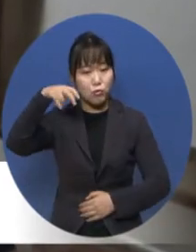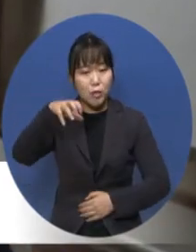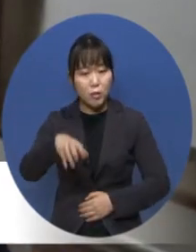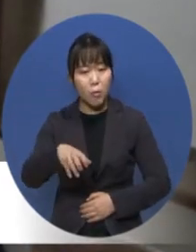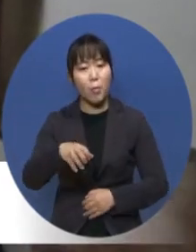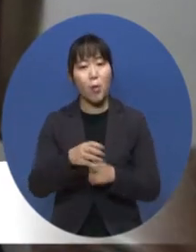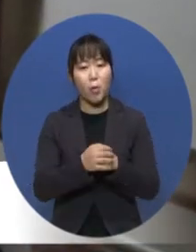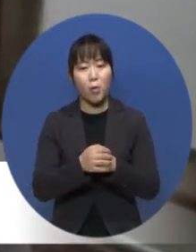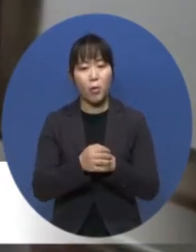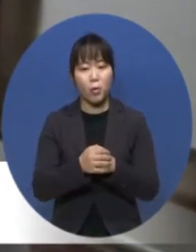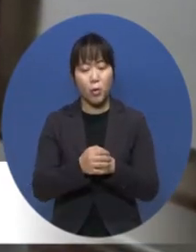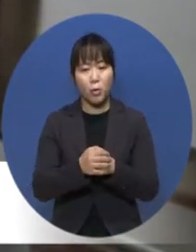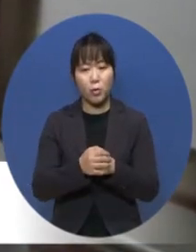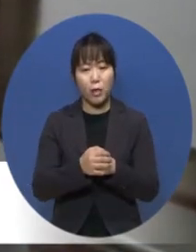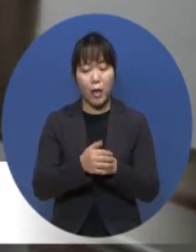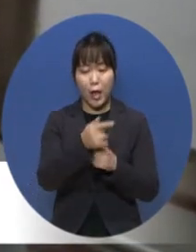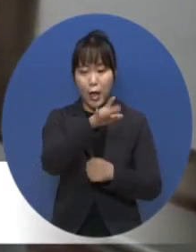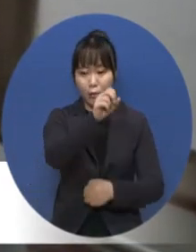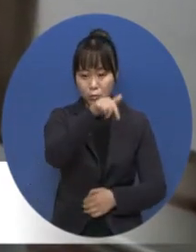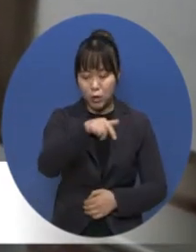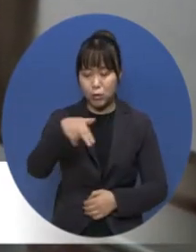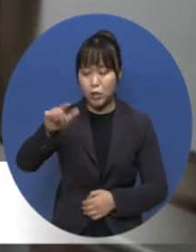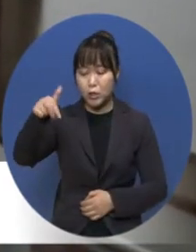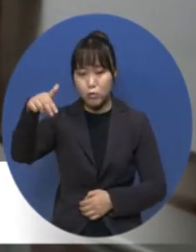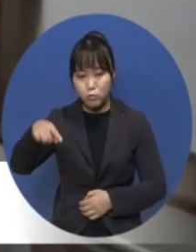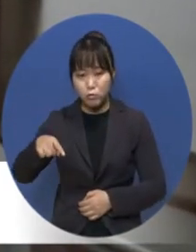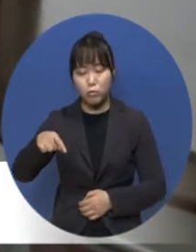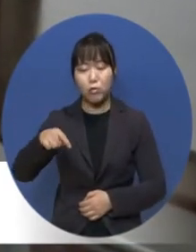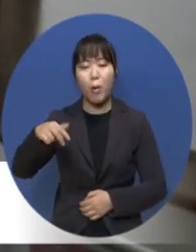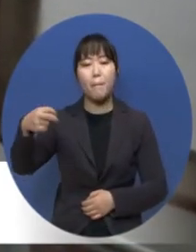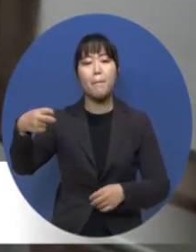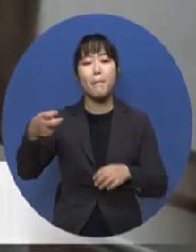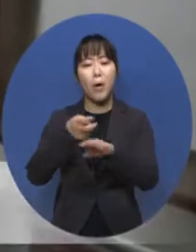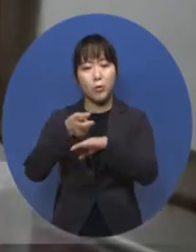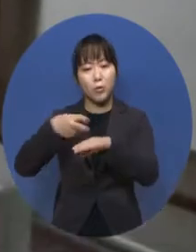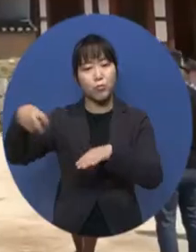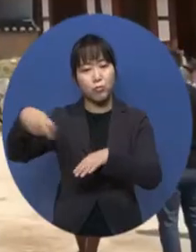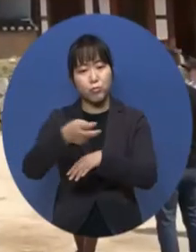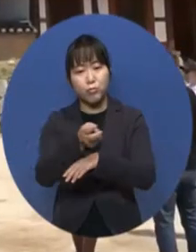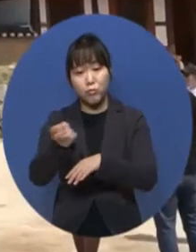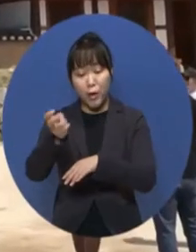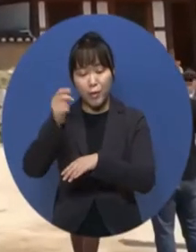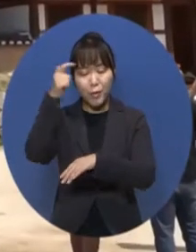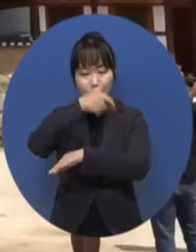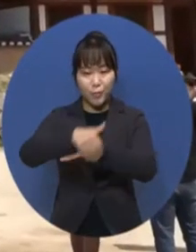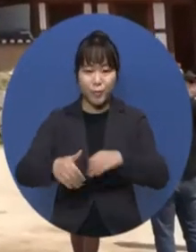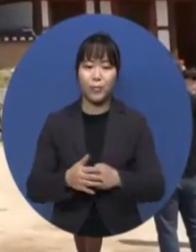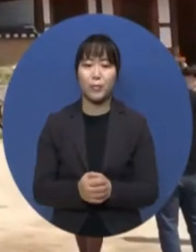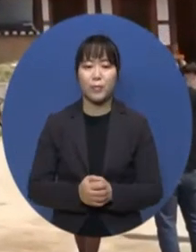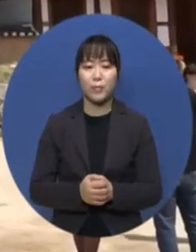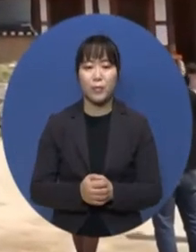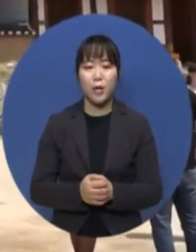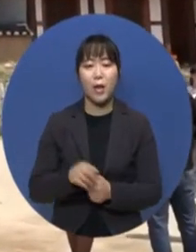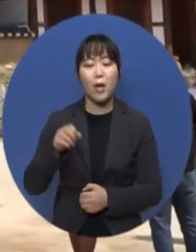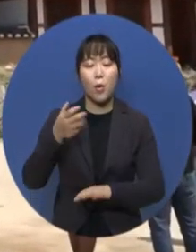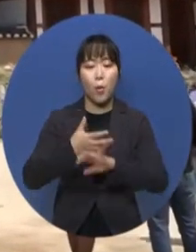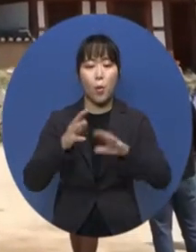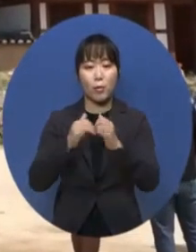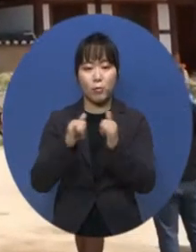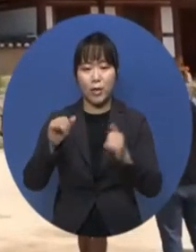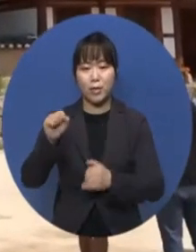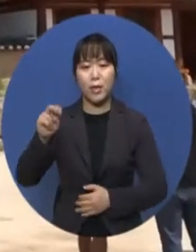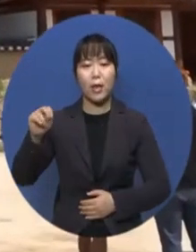횡계나 진부역으로 그 셔틀버스도 운행할 계획입니다. 주한 외국인 SNS